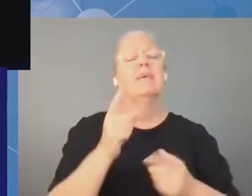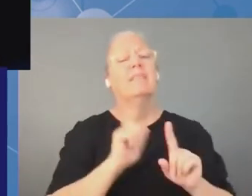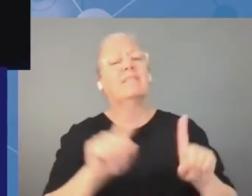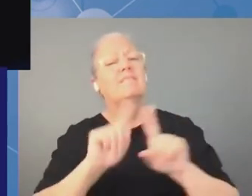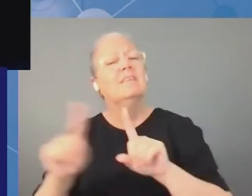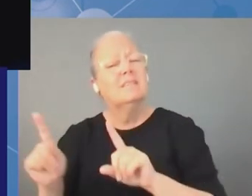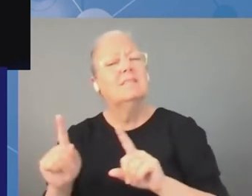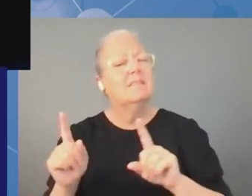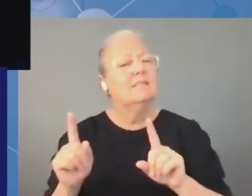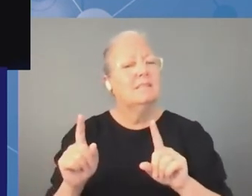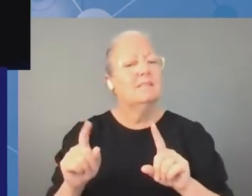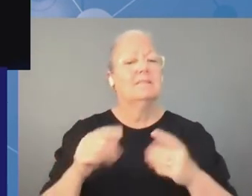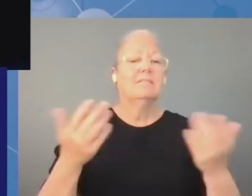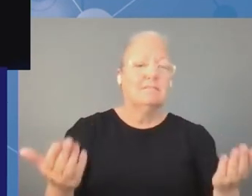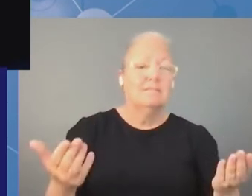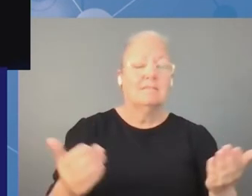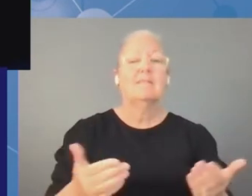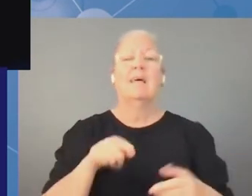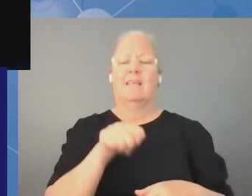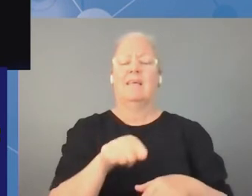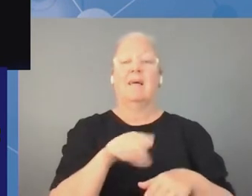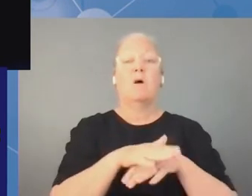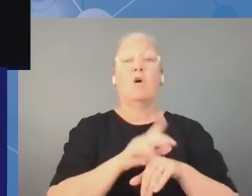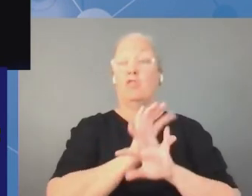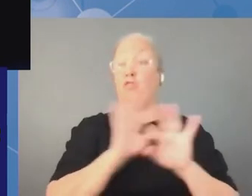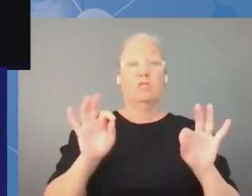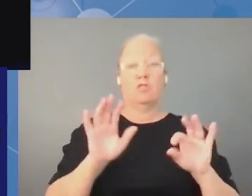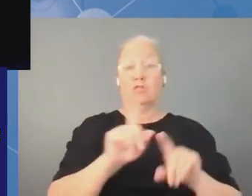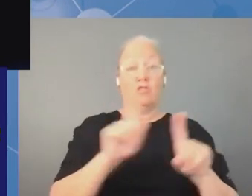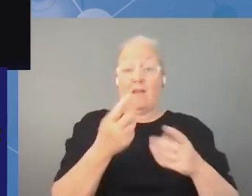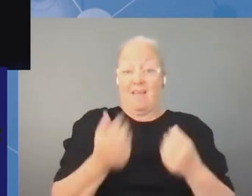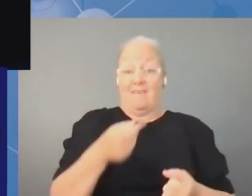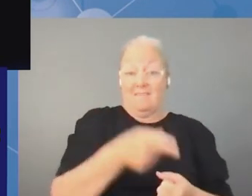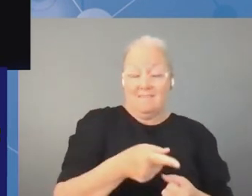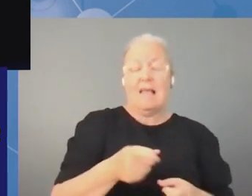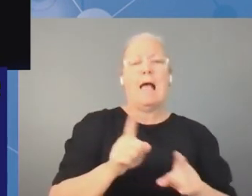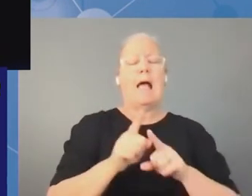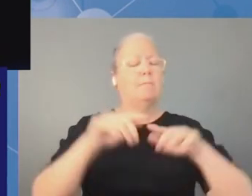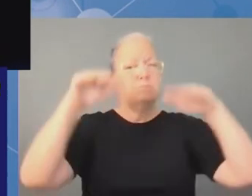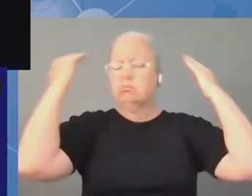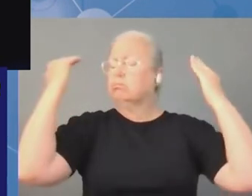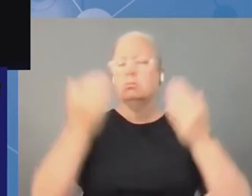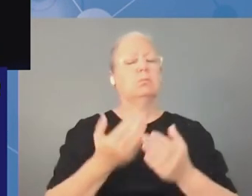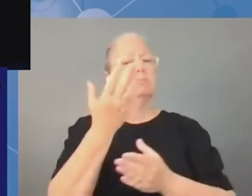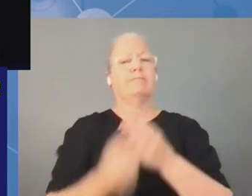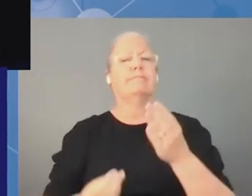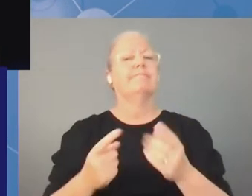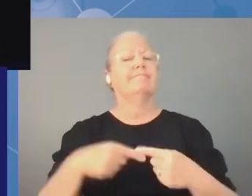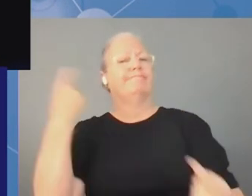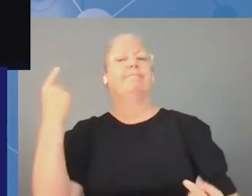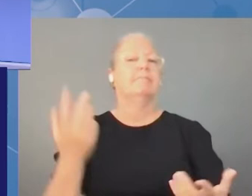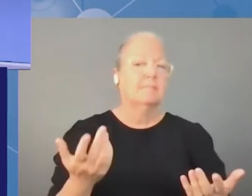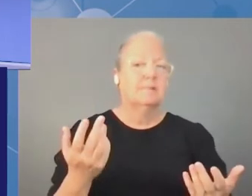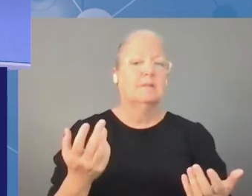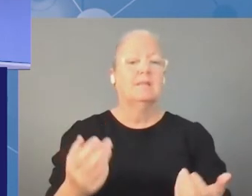منصة تجارية، خاصة أن الحديث على الشات يمكن أن يحدث أيضا بشكل مفتوح